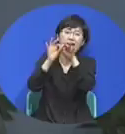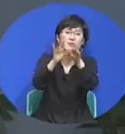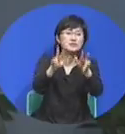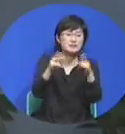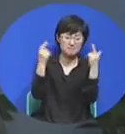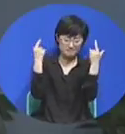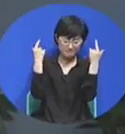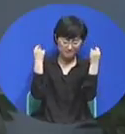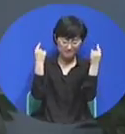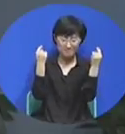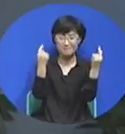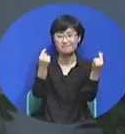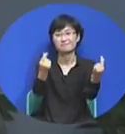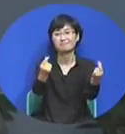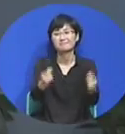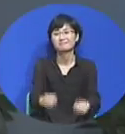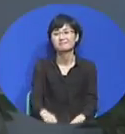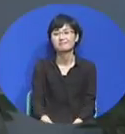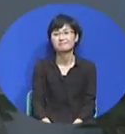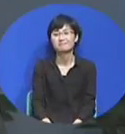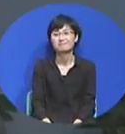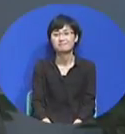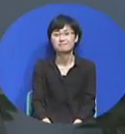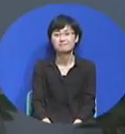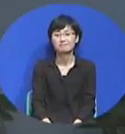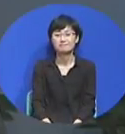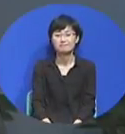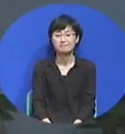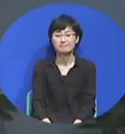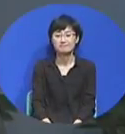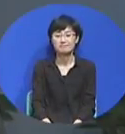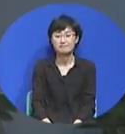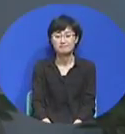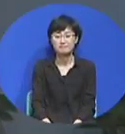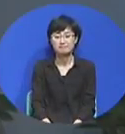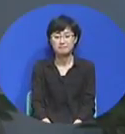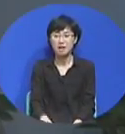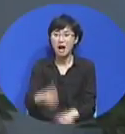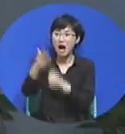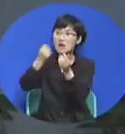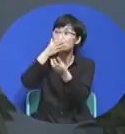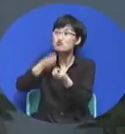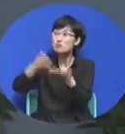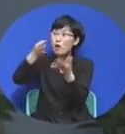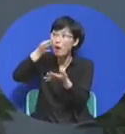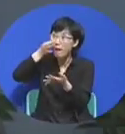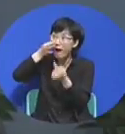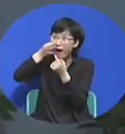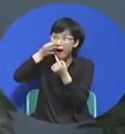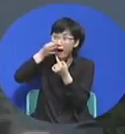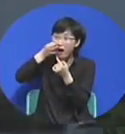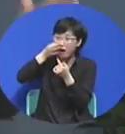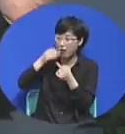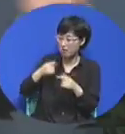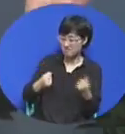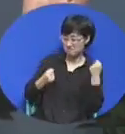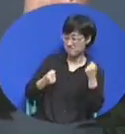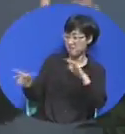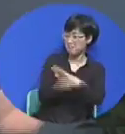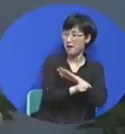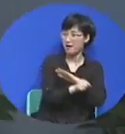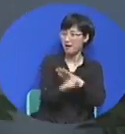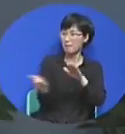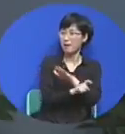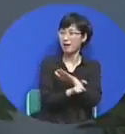is with you and God is working upon you. 눈에 보이면 힘 좋은 사람이 뺏어가기 때문에 눈에 보이지 않게 만인과